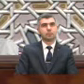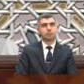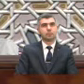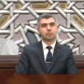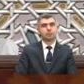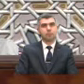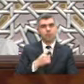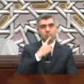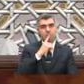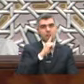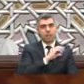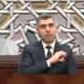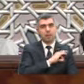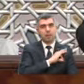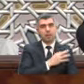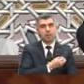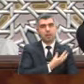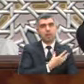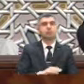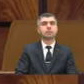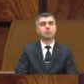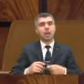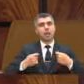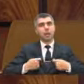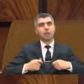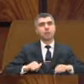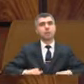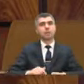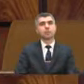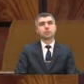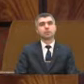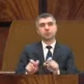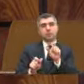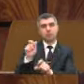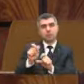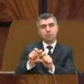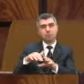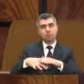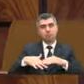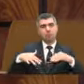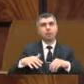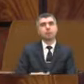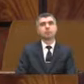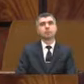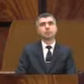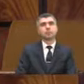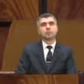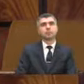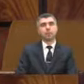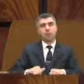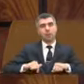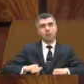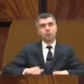بسم الله الرحمن الرحيم. سيدة الرئيسة، سيد الوزير، أخواتي إخواني النائبات والنواب، سيد